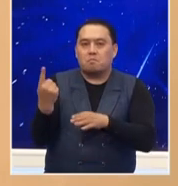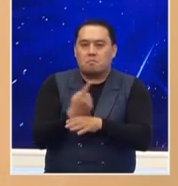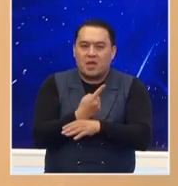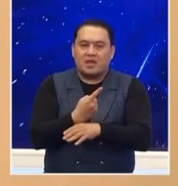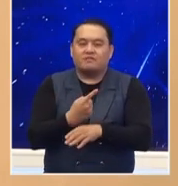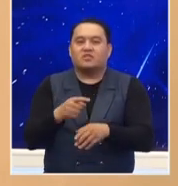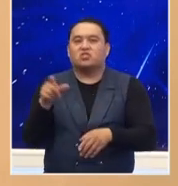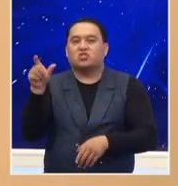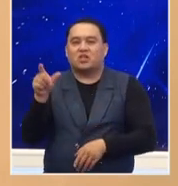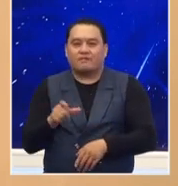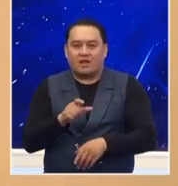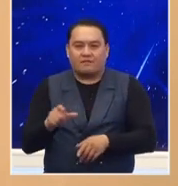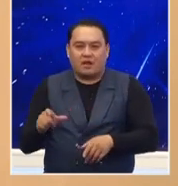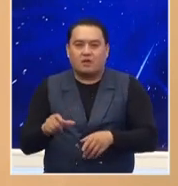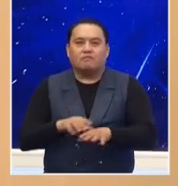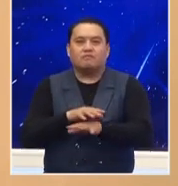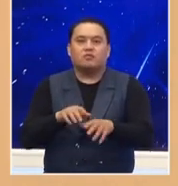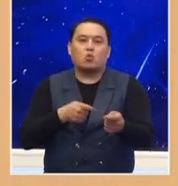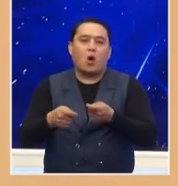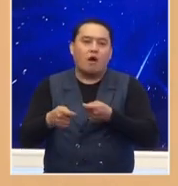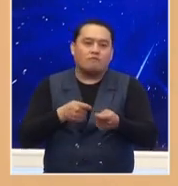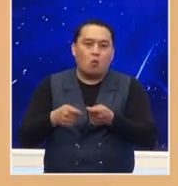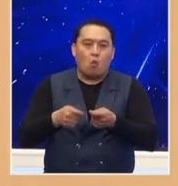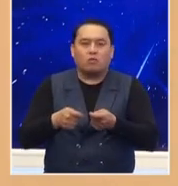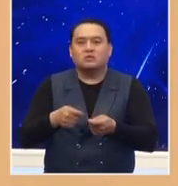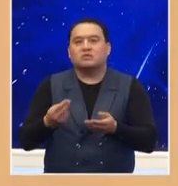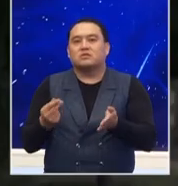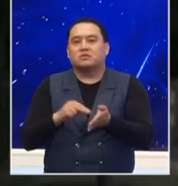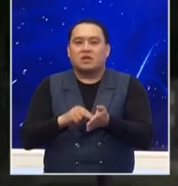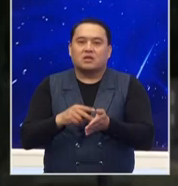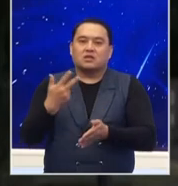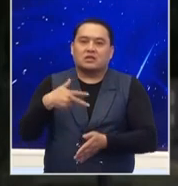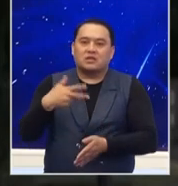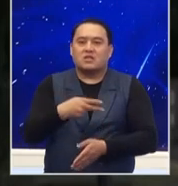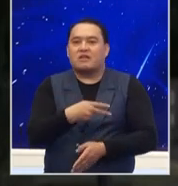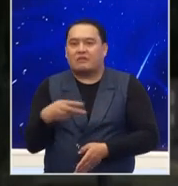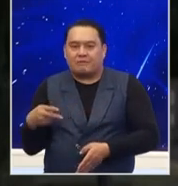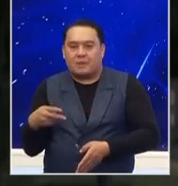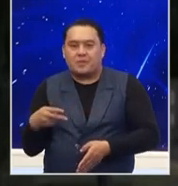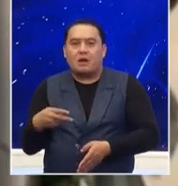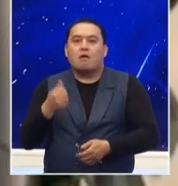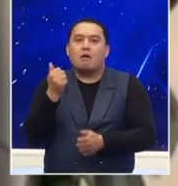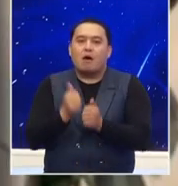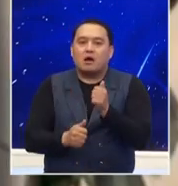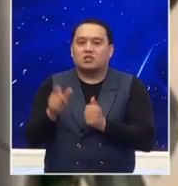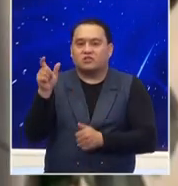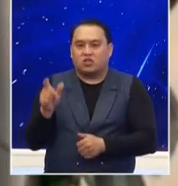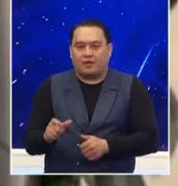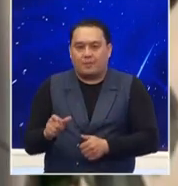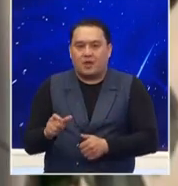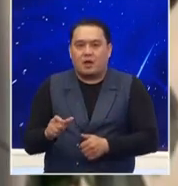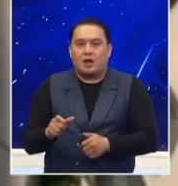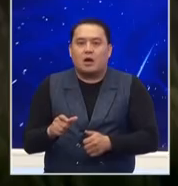такие постояльцы. Муниципальные власти ввели фиксированные цены в размере 30 евро на каждого постояльца.